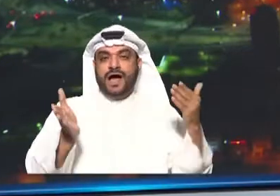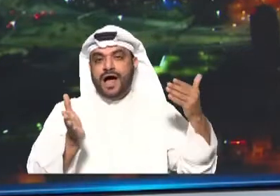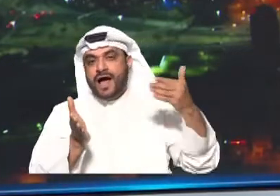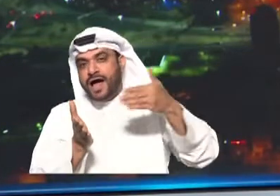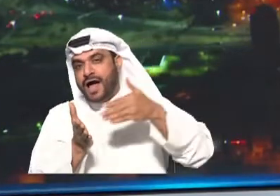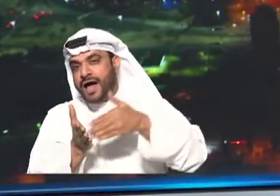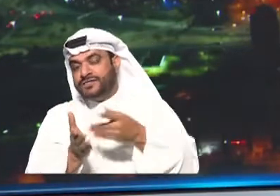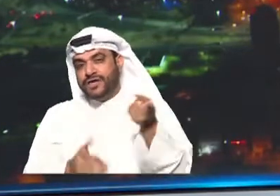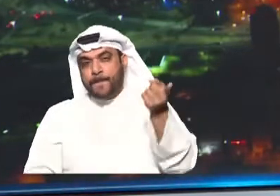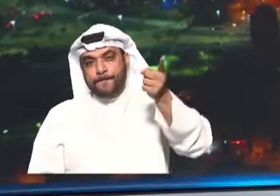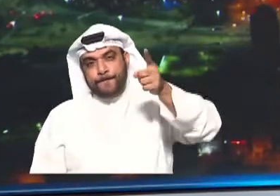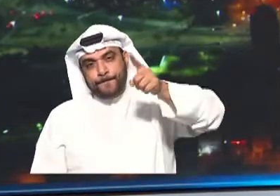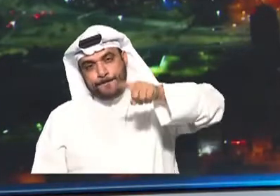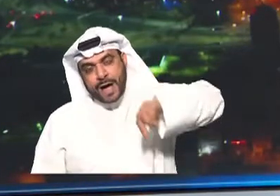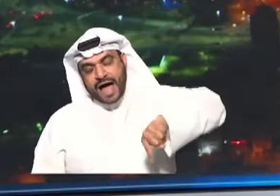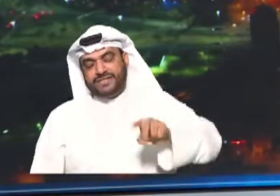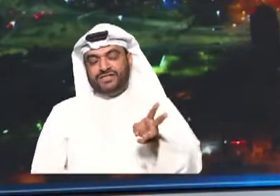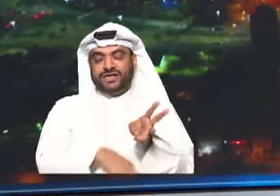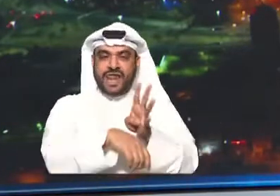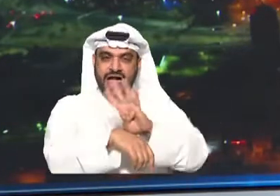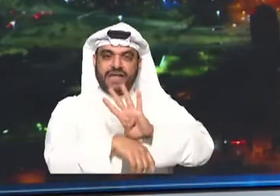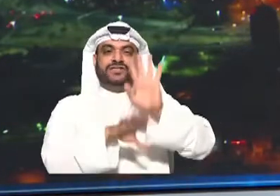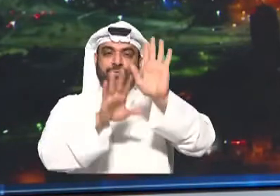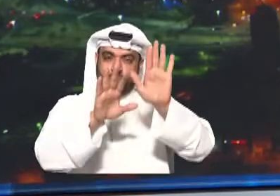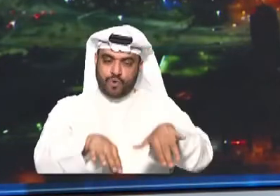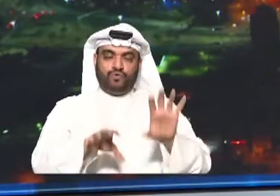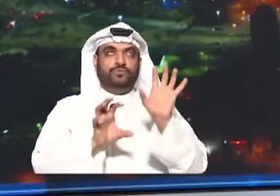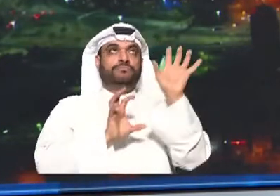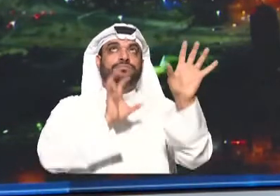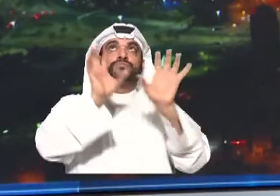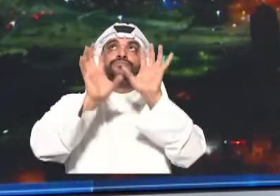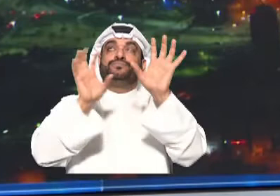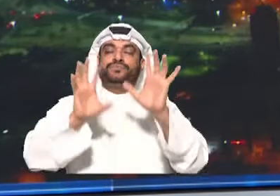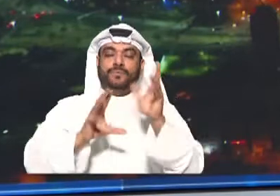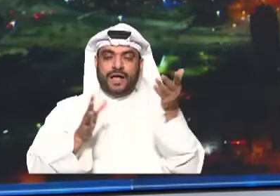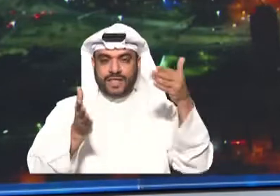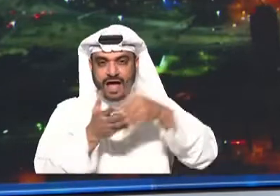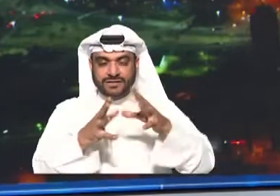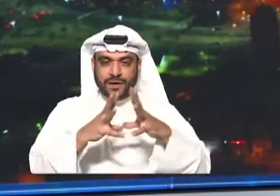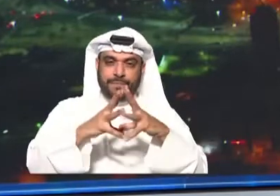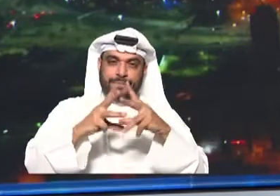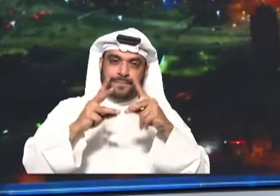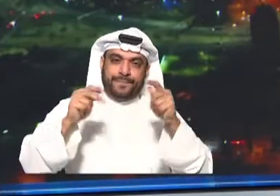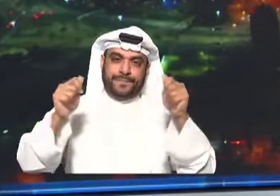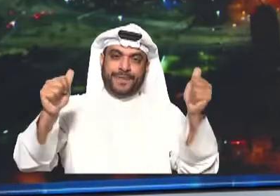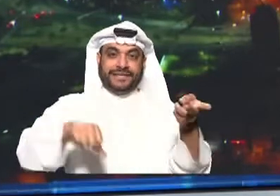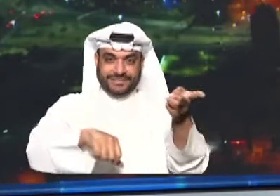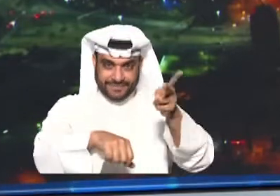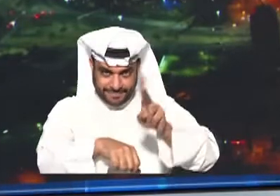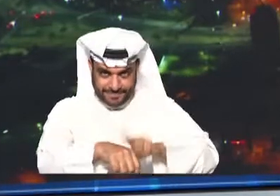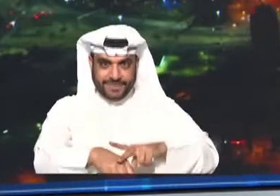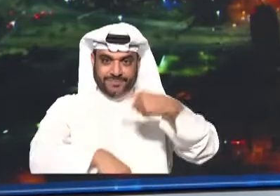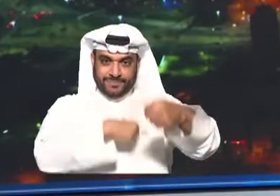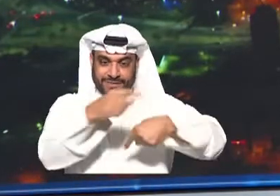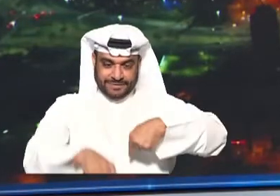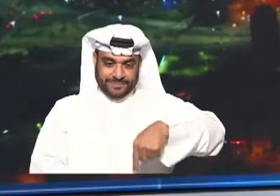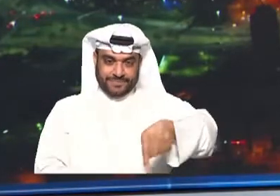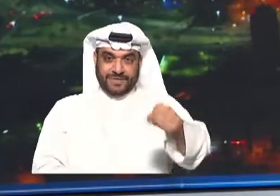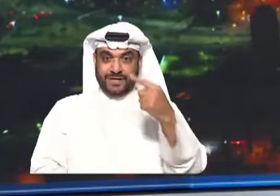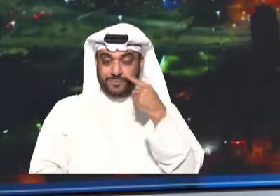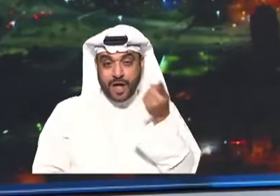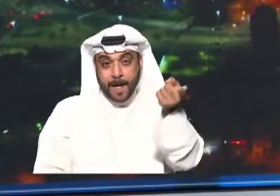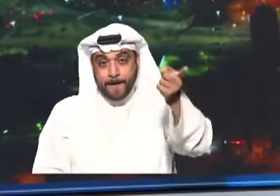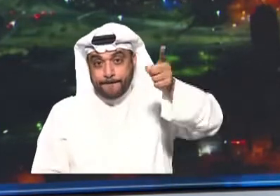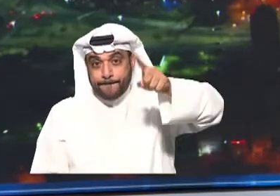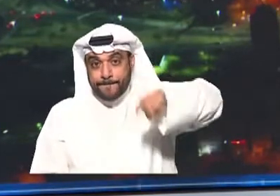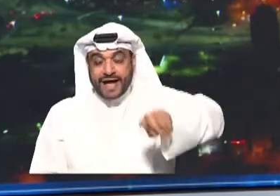الغد، وأيضا فرص الأمطار واردة خفيفة متفرقة على معظم المناطق. هذه الفرص أيضا راح تستمر معنا حتى نهاية نهار يوم الغد،